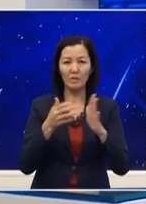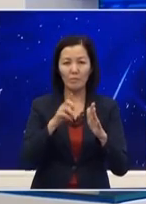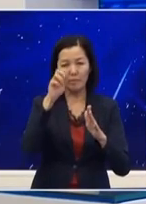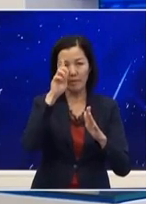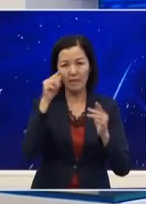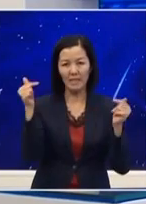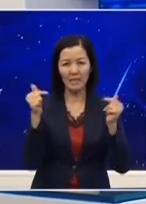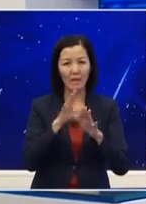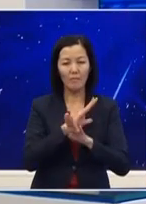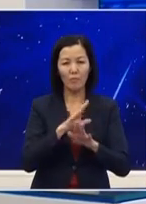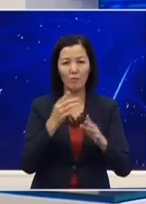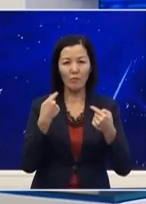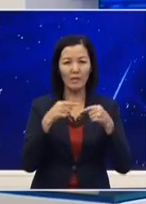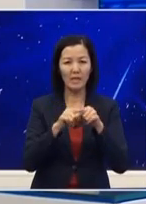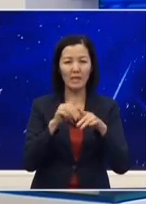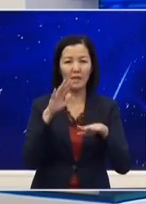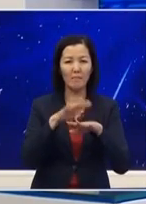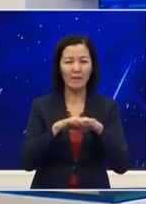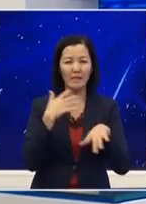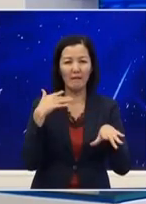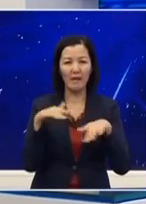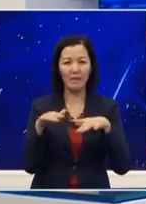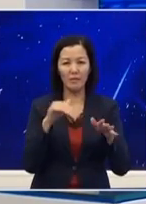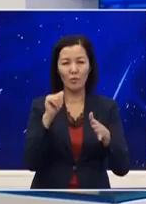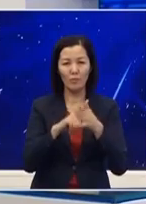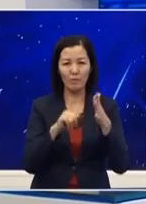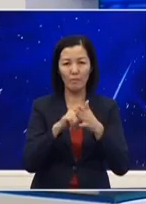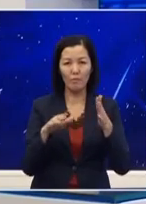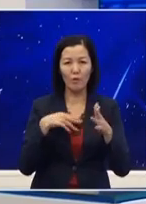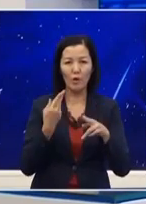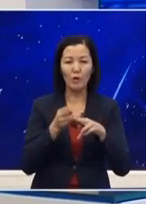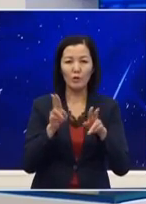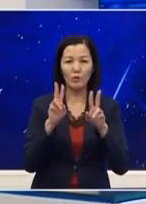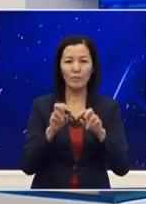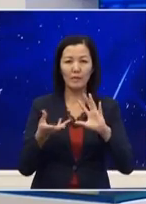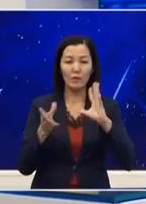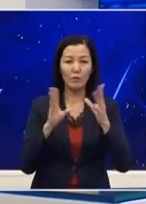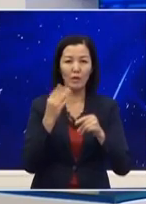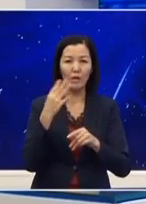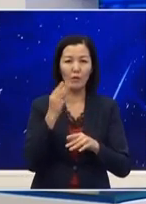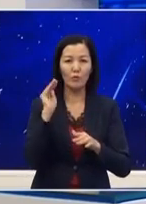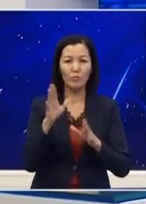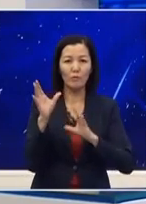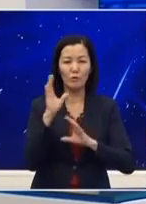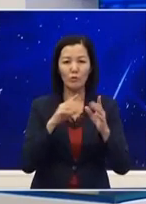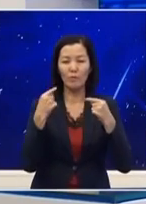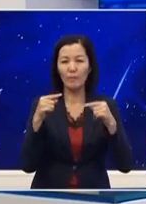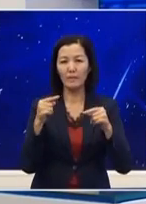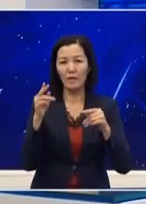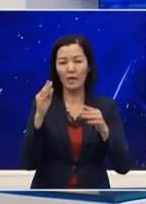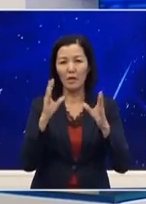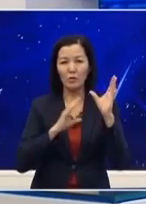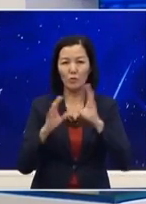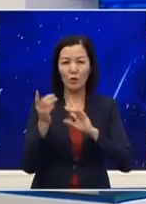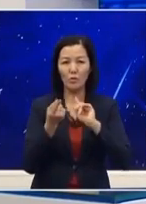болмауы, материалдық техникалық базасының сәйкес келмеуі себеп болған. Сөйтіп тексеру нәтижесінде 44 мың студент басқа жоғарғы оқу